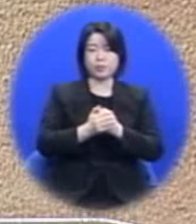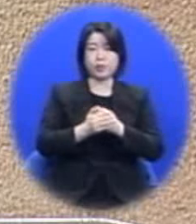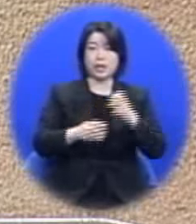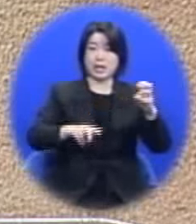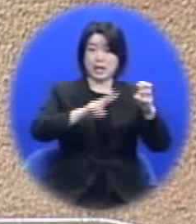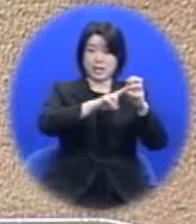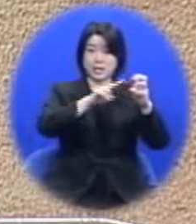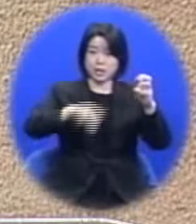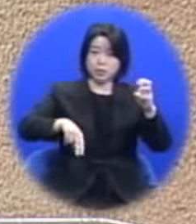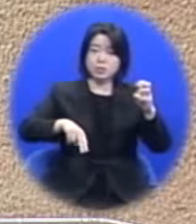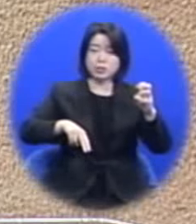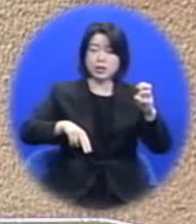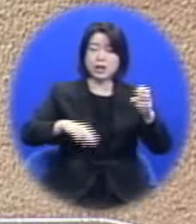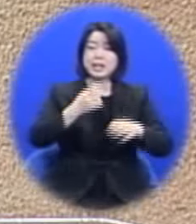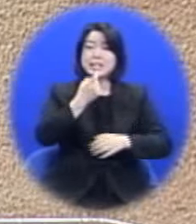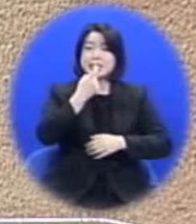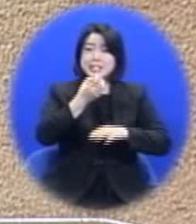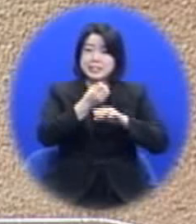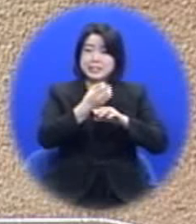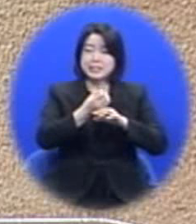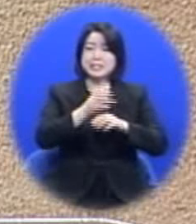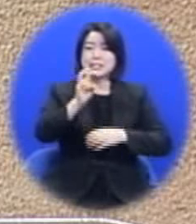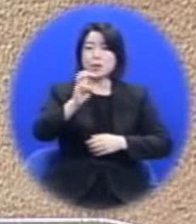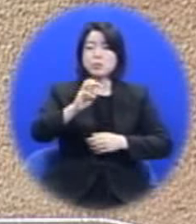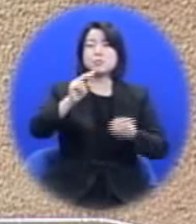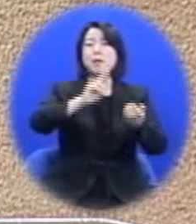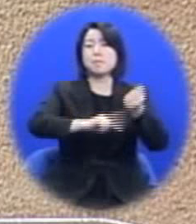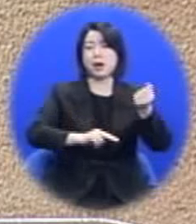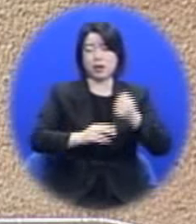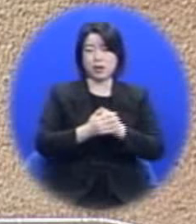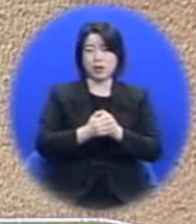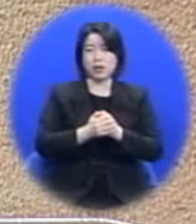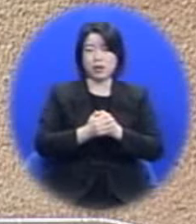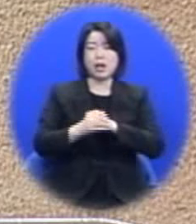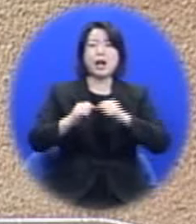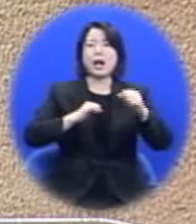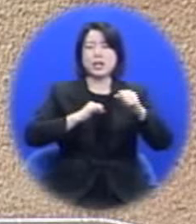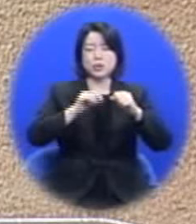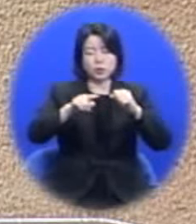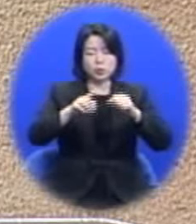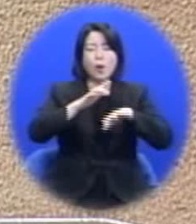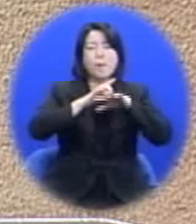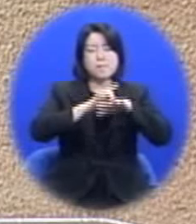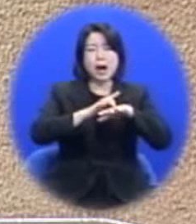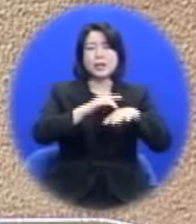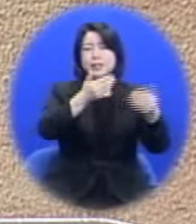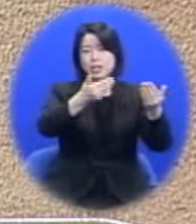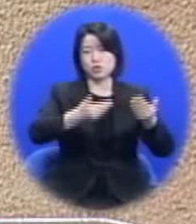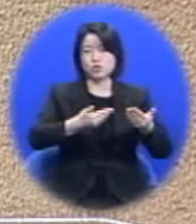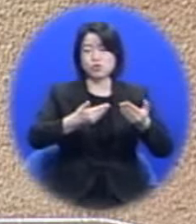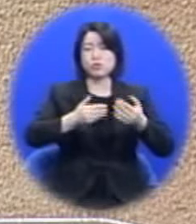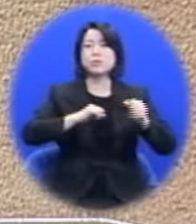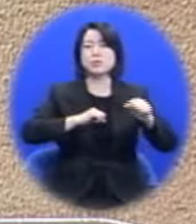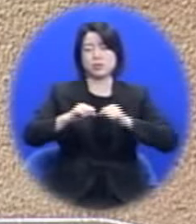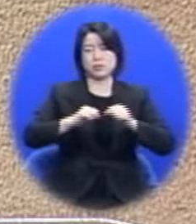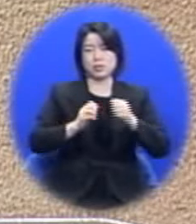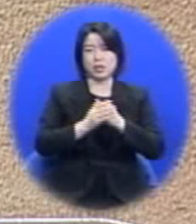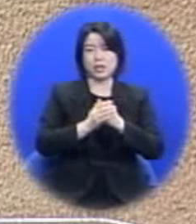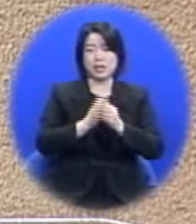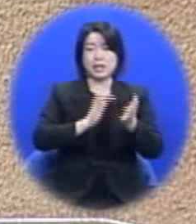예수님을은 30에 팔았는데 역시 마귀가 주는 생각이었거든요. 예수를 팔려는